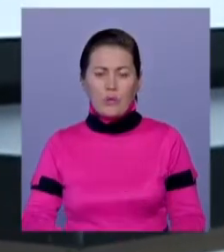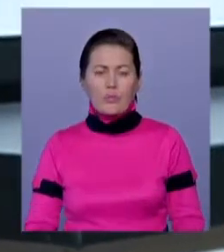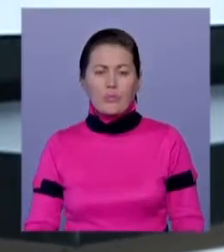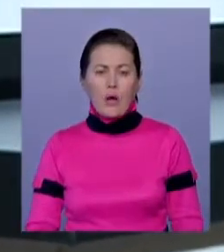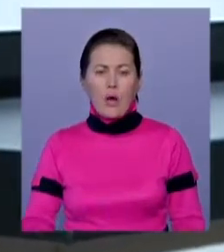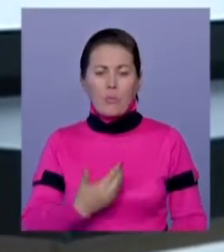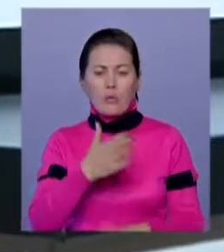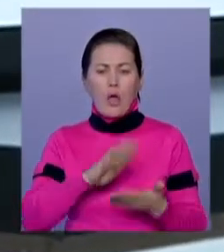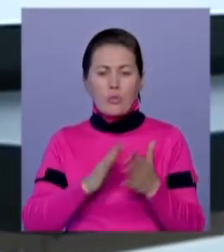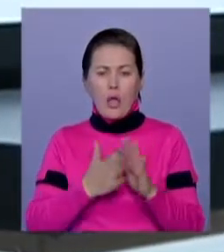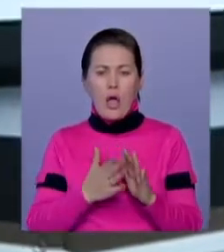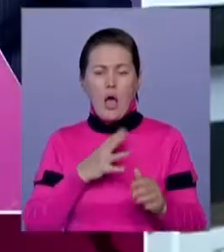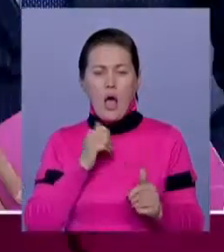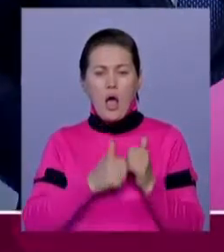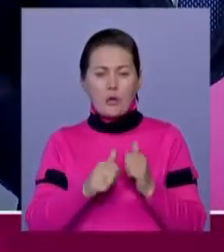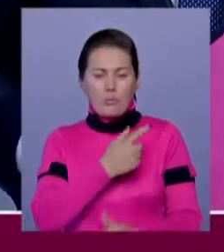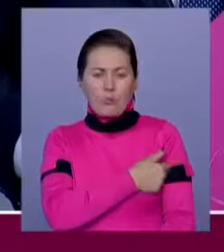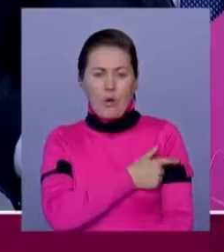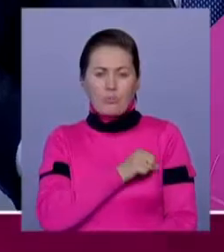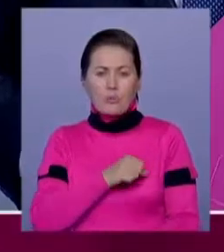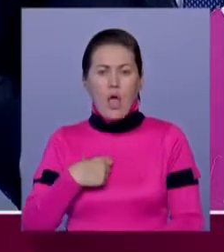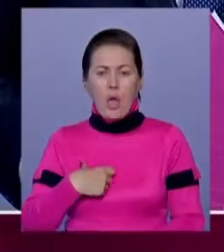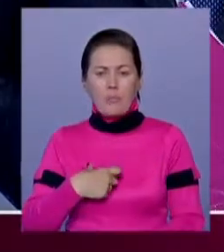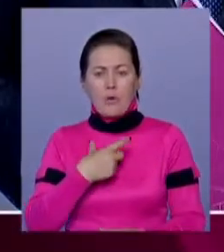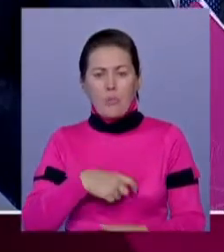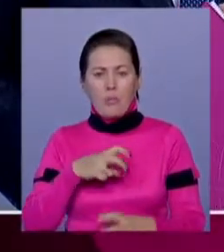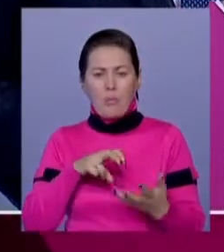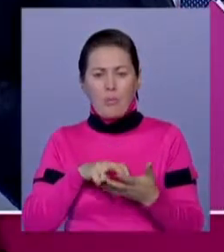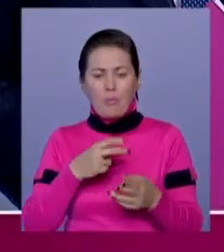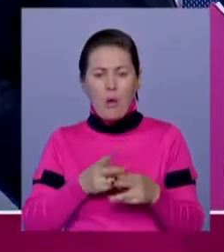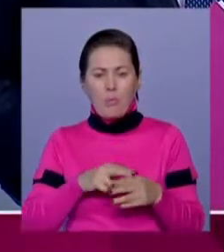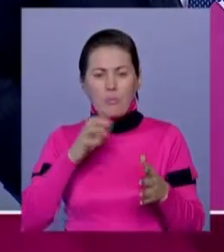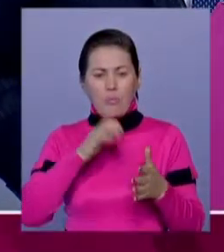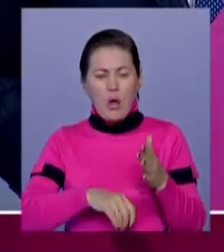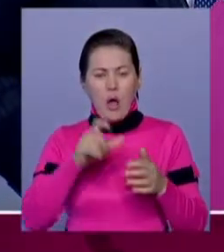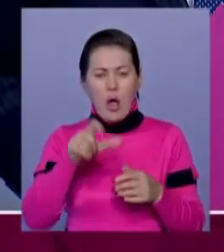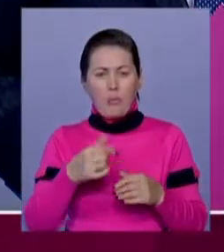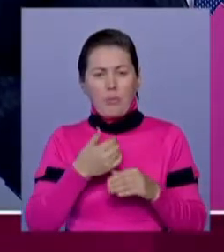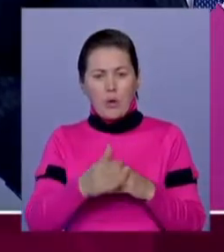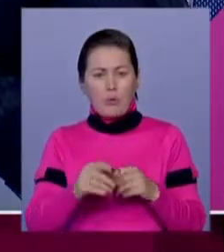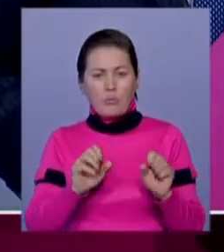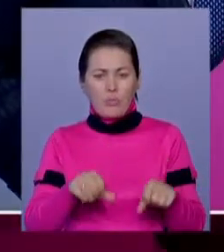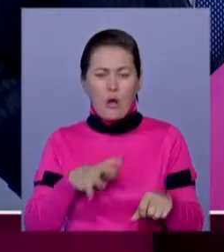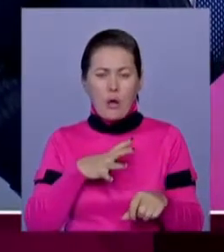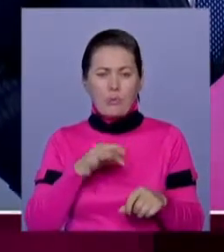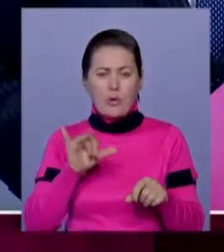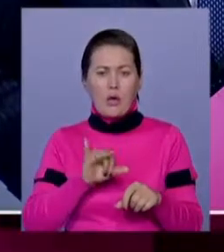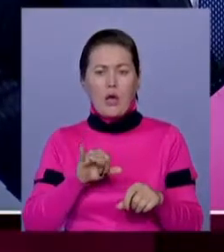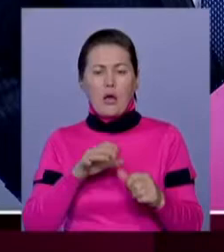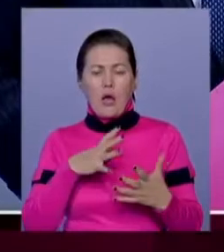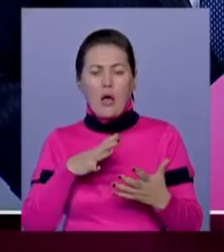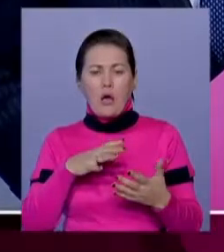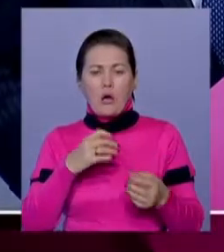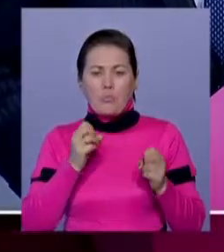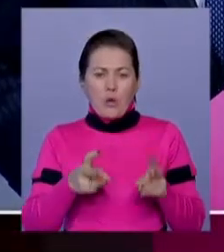Бұл жағдайда әрбір дәрігер алдымен өз үшін қорқат. Мысалы, жасанды түсік жасаған адамда кейін қабыну болып, арты қайғылы жағдайға